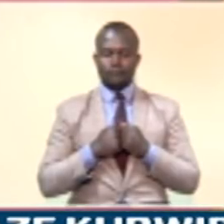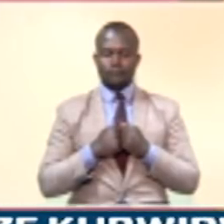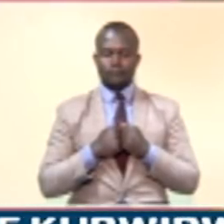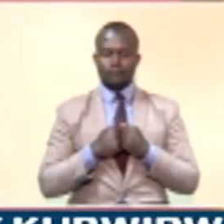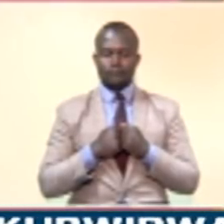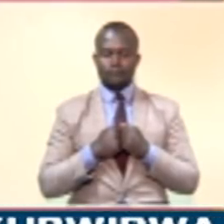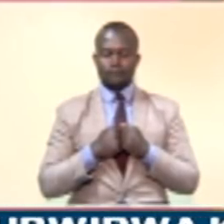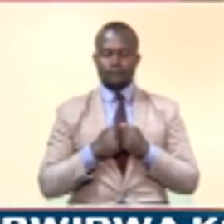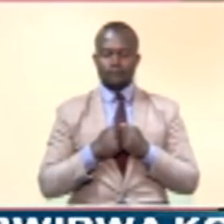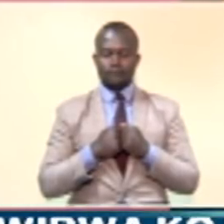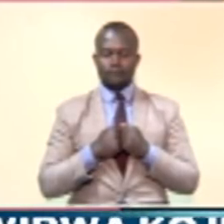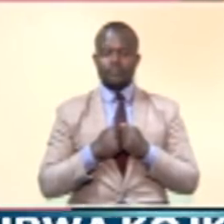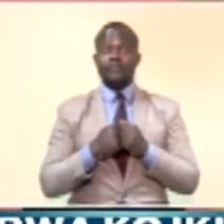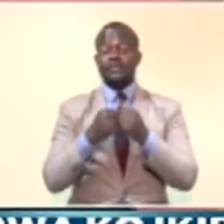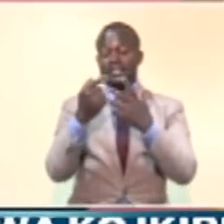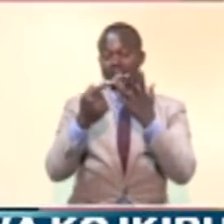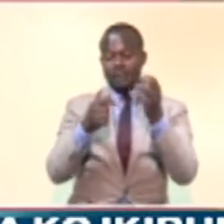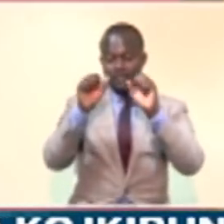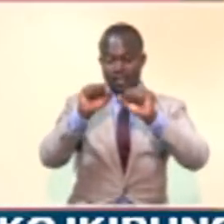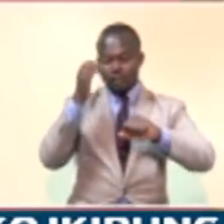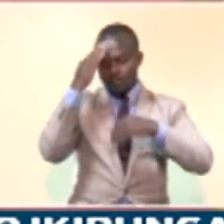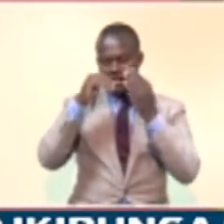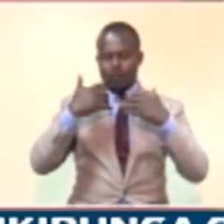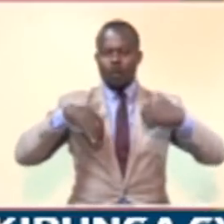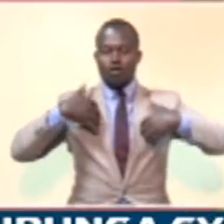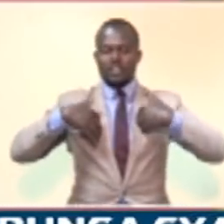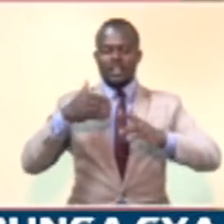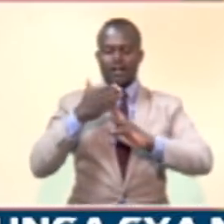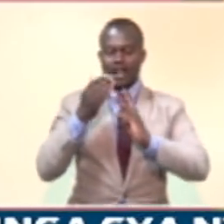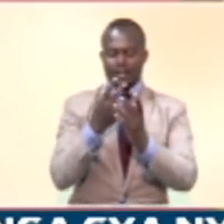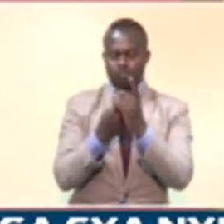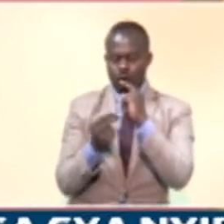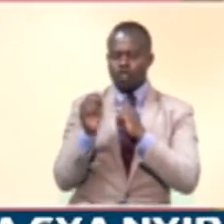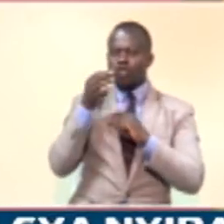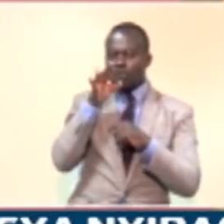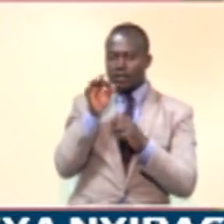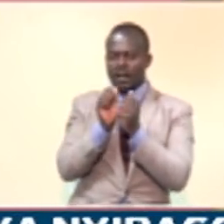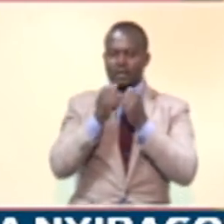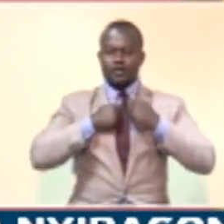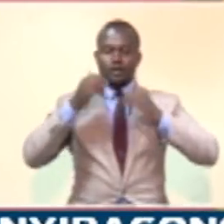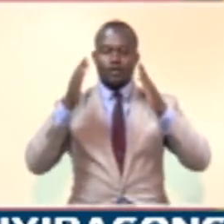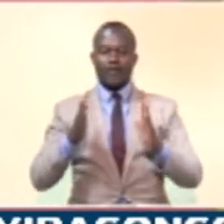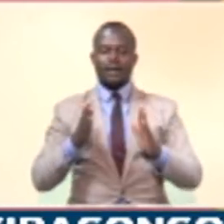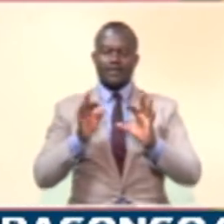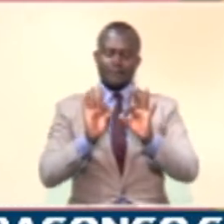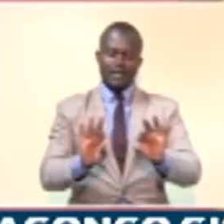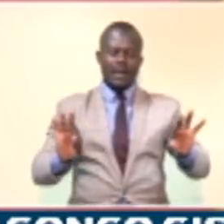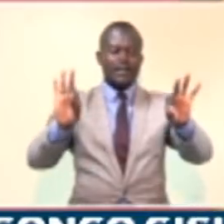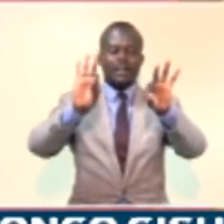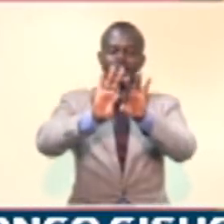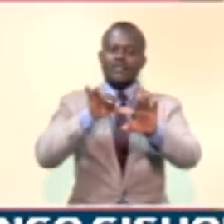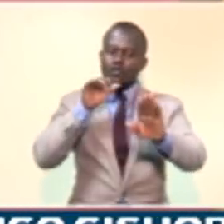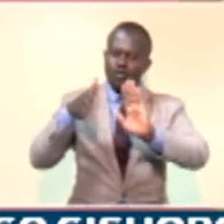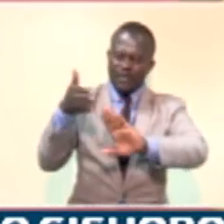both sides. Ibi byashobotse kuko hari ubushake hagati y'impande zombi. Byari ingenzi